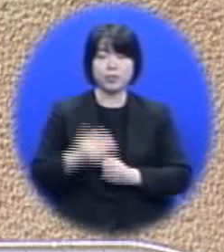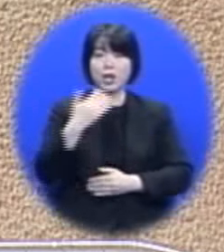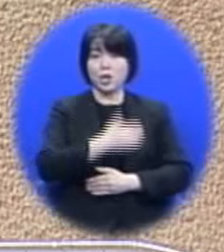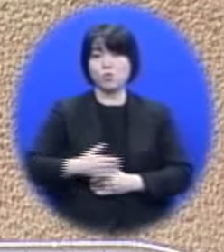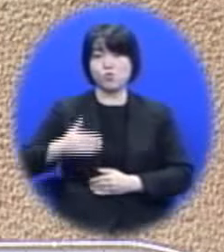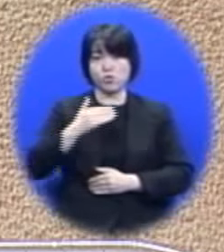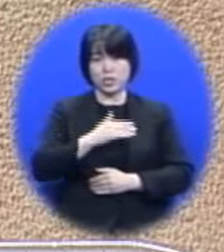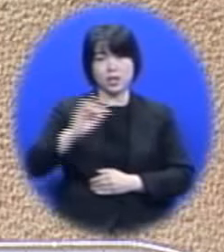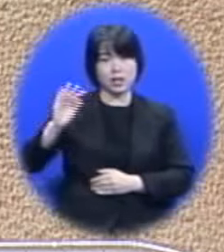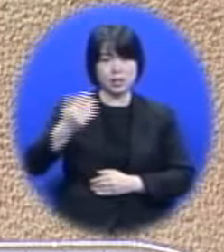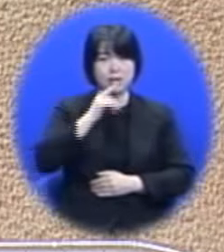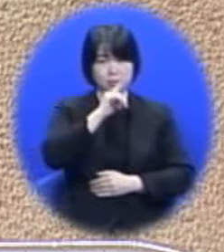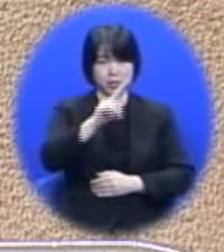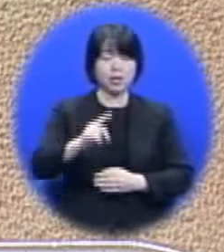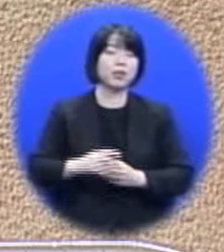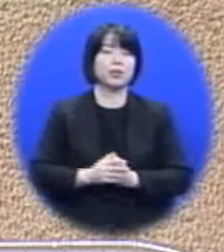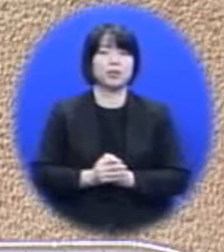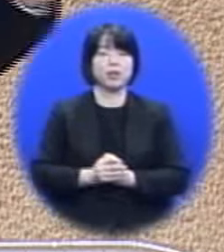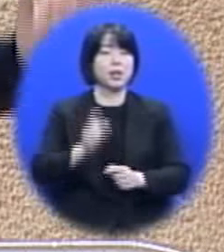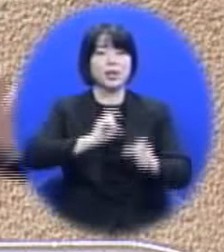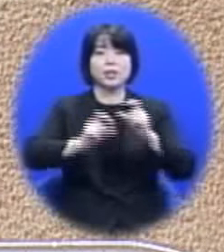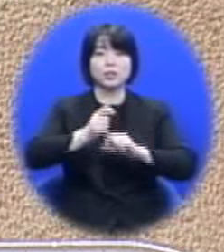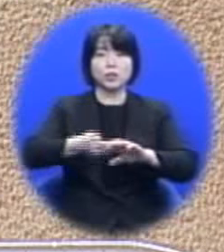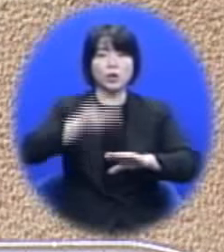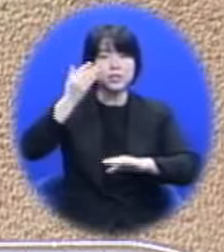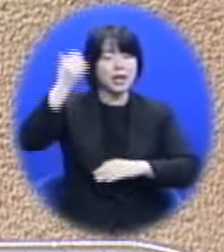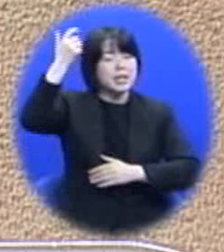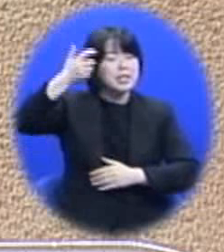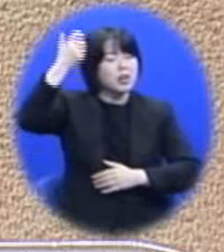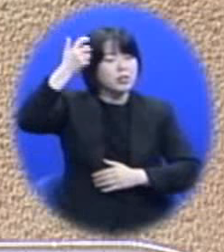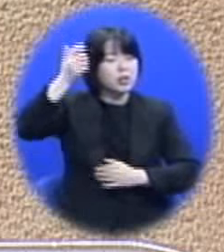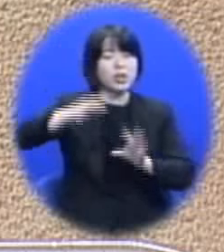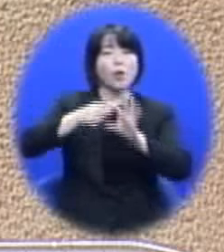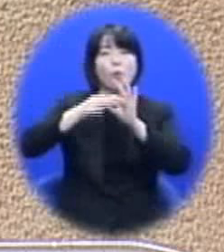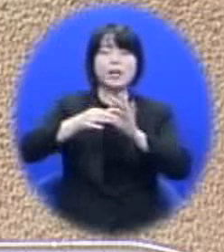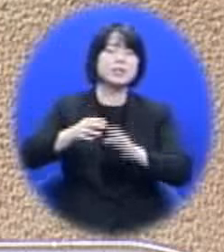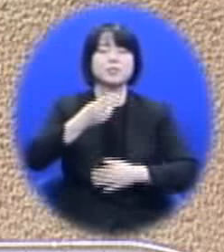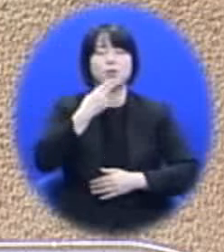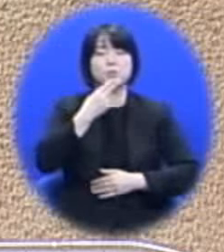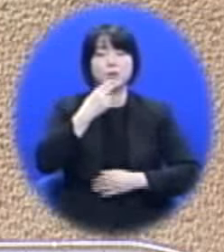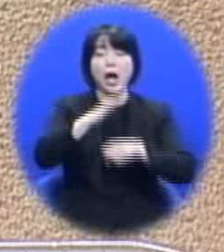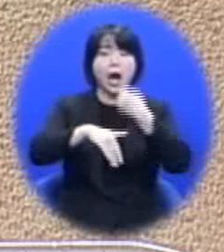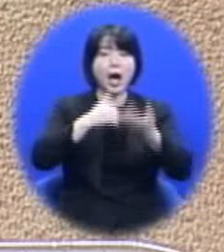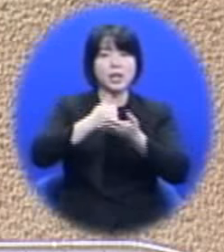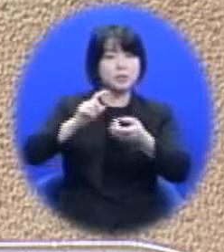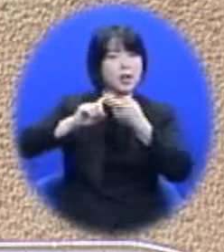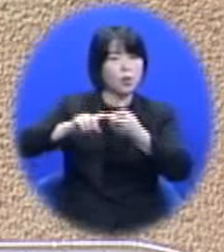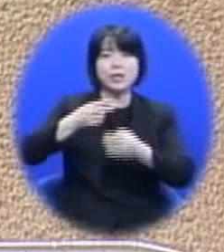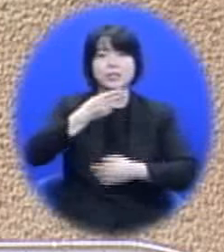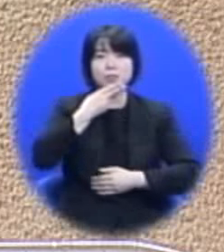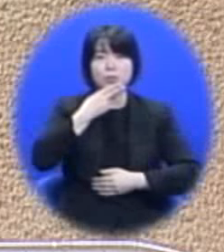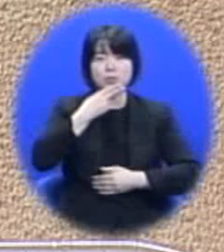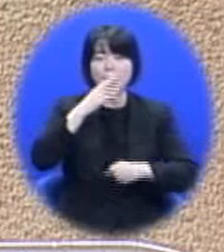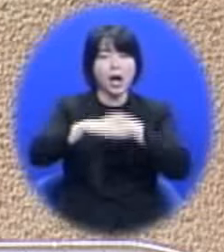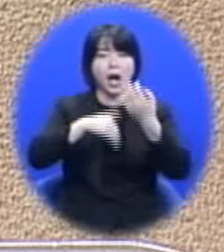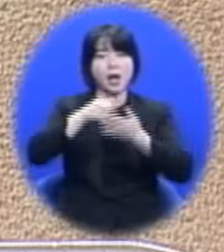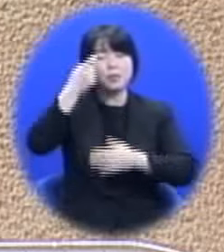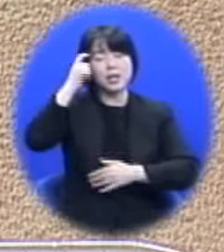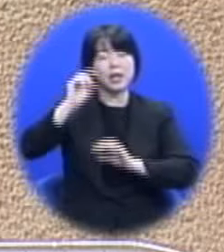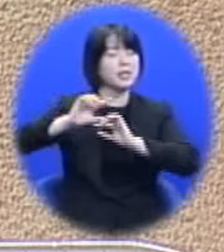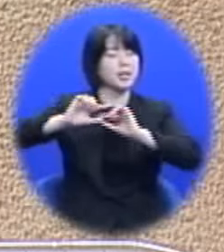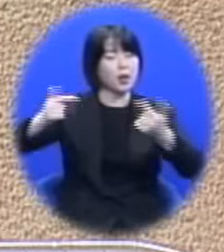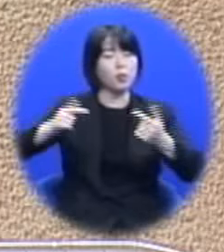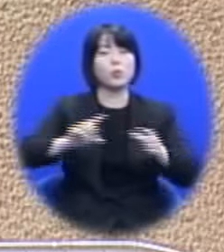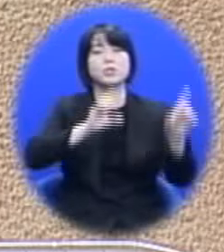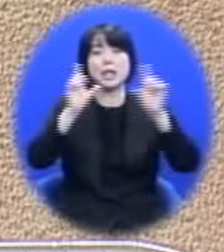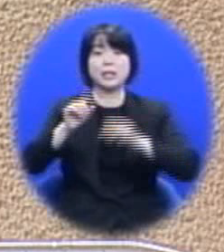육체가 됨이라. 더 이상 영적인 관심 없다는 겁니다. 하나님에 대한 관심 없다는 거예요. 하나님 생각하지도 않고 산다는